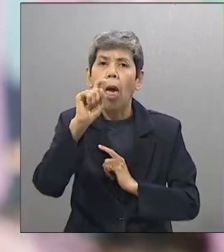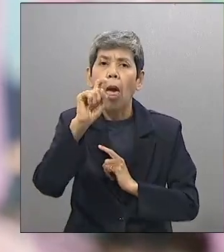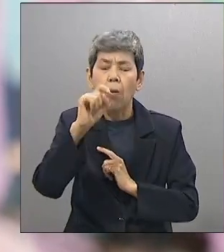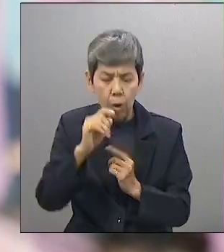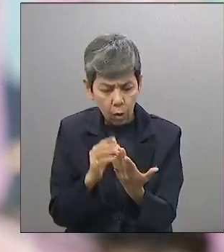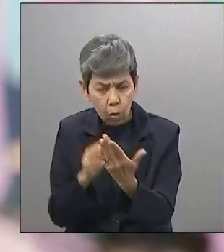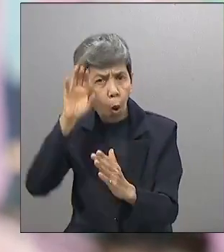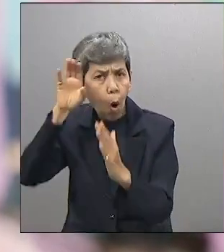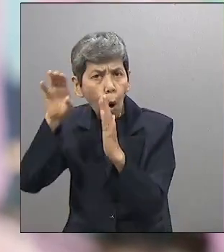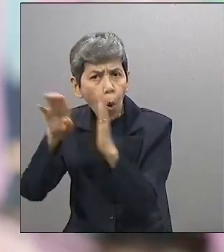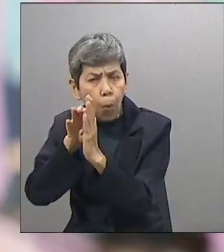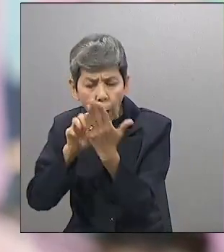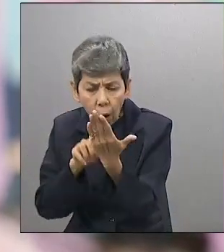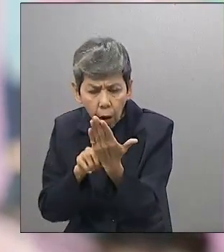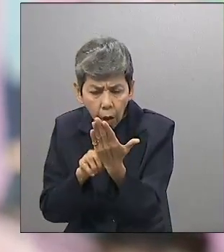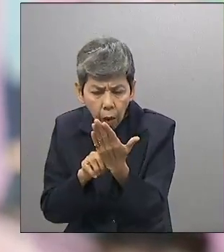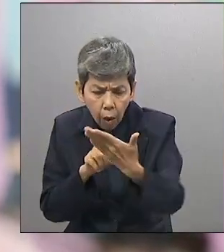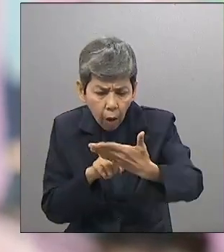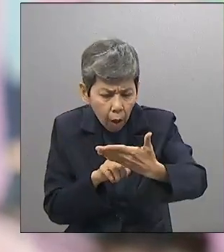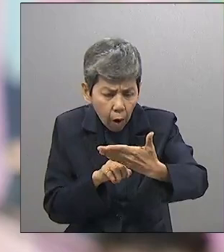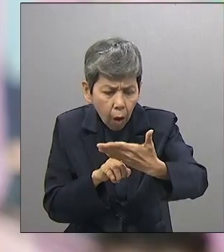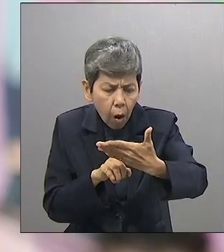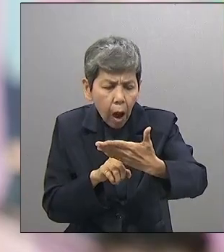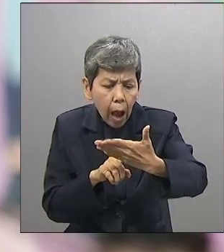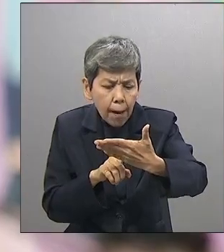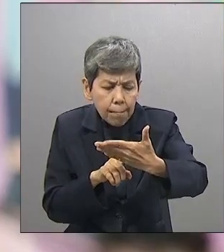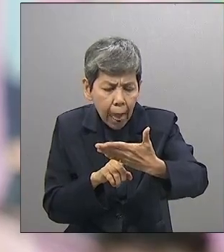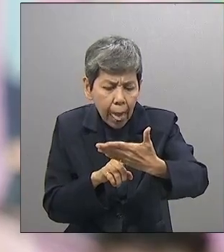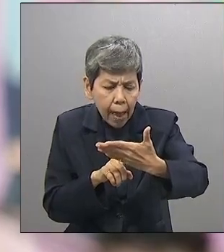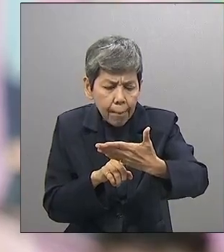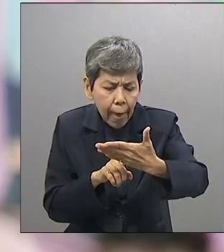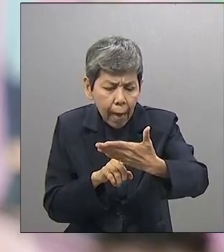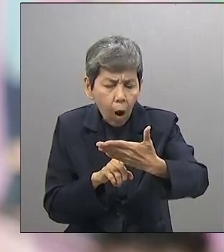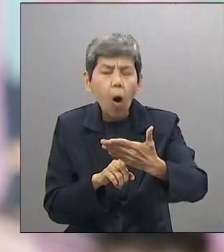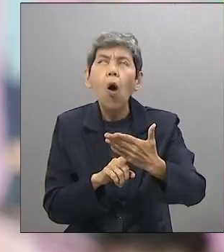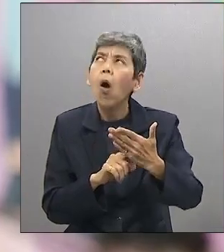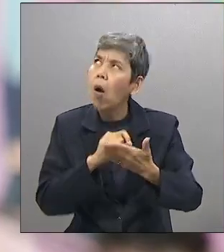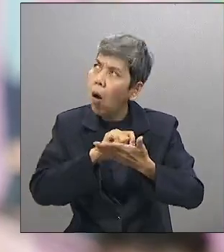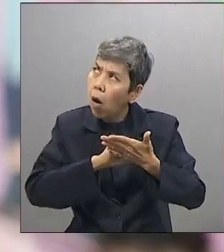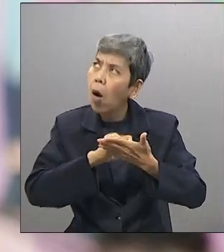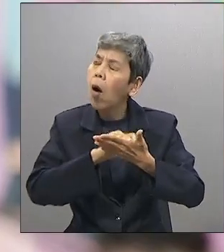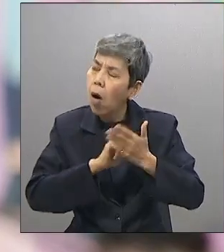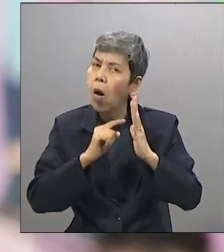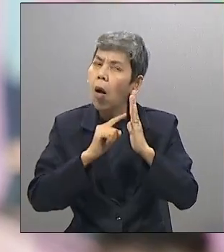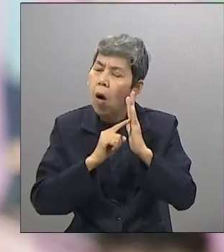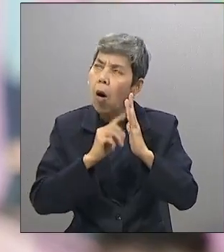มาดูสื่อภาพเขาก็จะอาน requirements contestantsมา thele Habversionเค